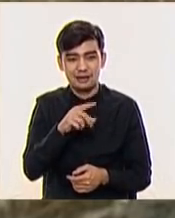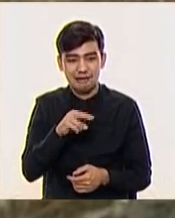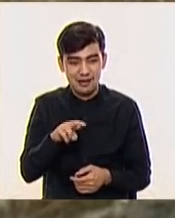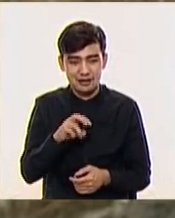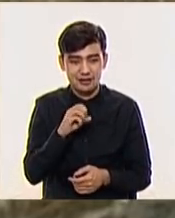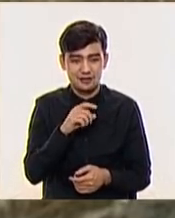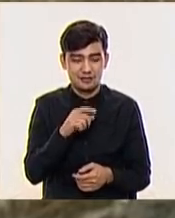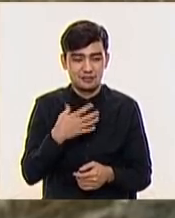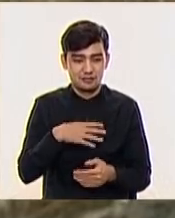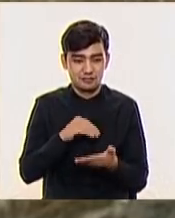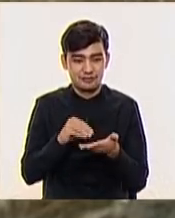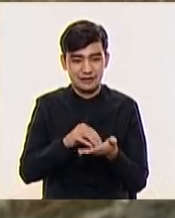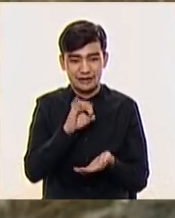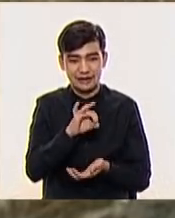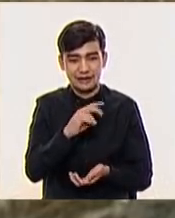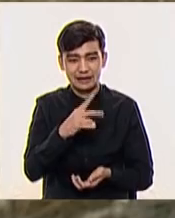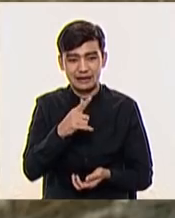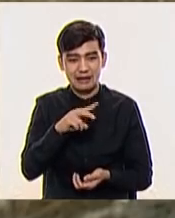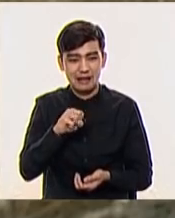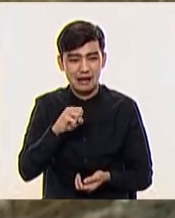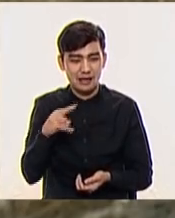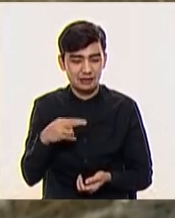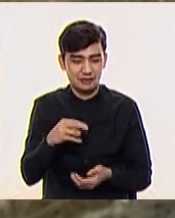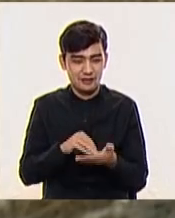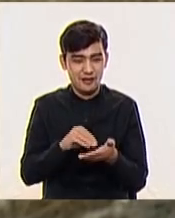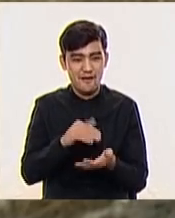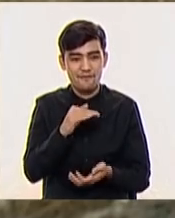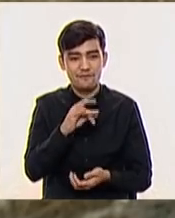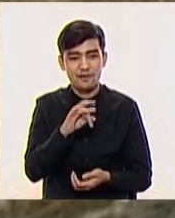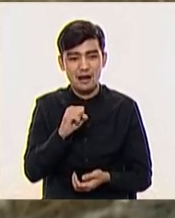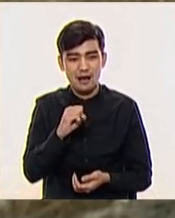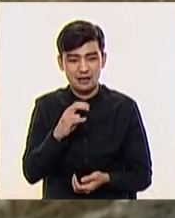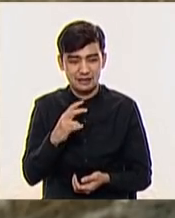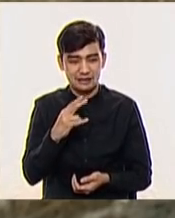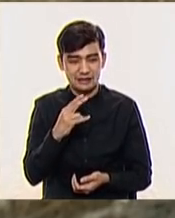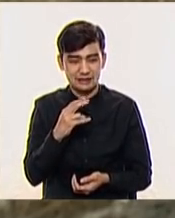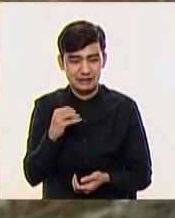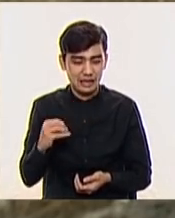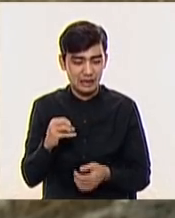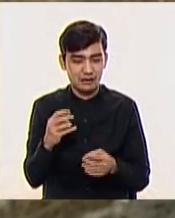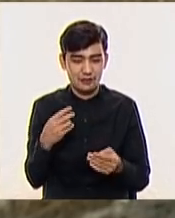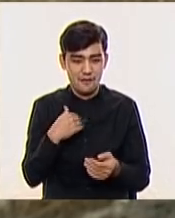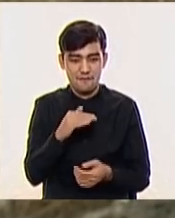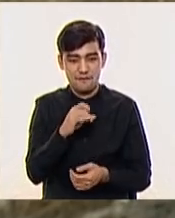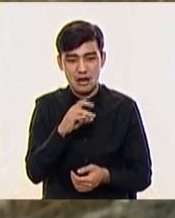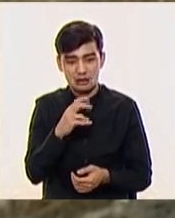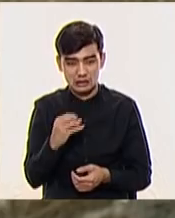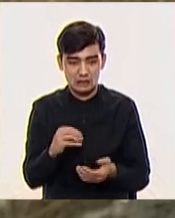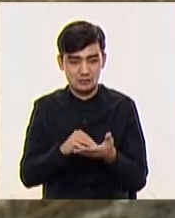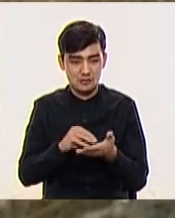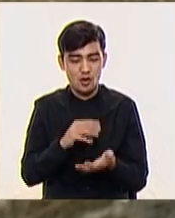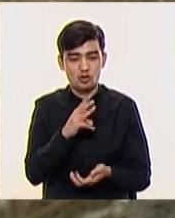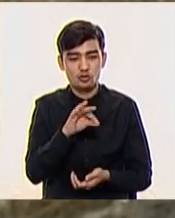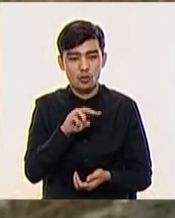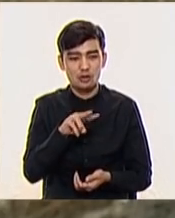емес, Ингланд деп жазу керек онда. Ингланд ауыстыру керек. Францияны француз тілінде Франция деп жазайық онда.